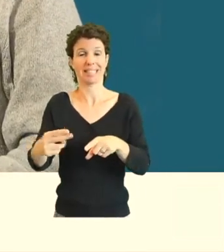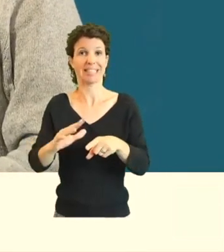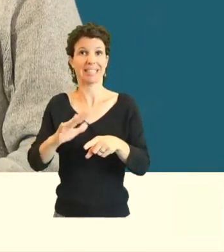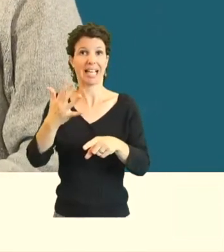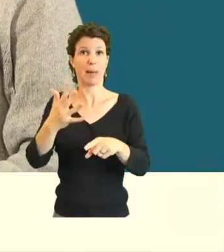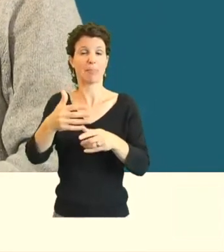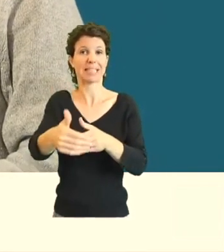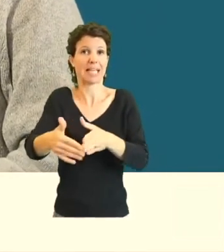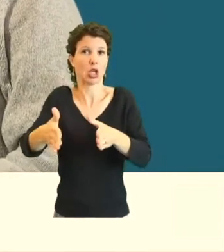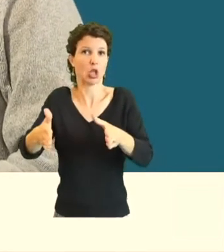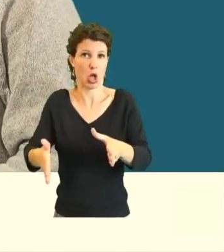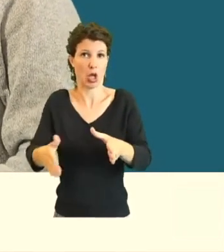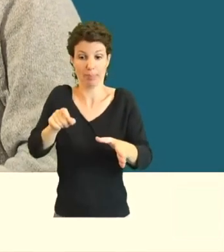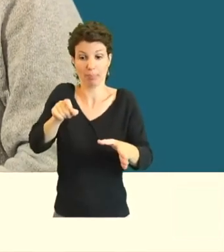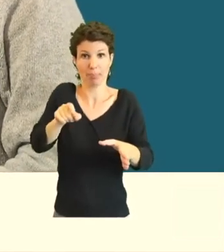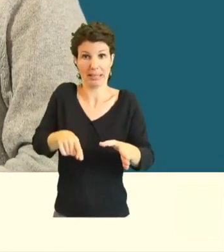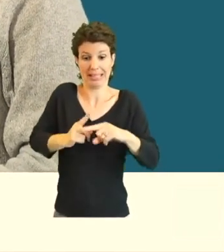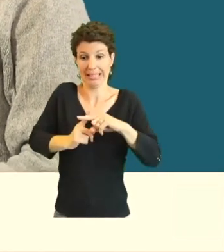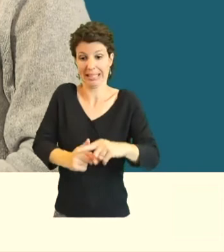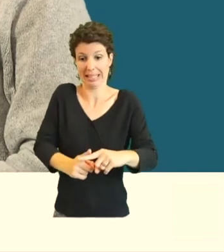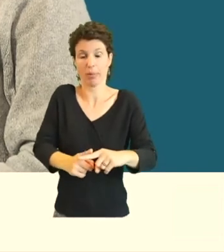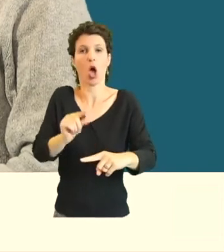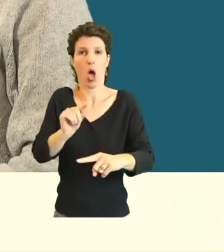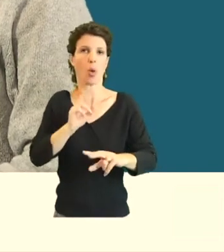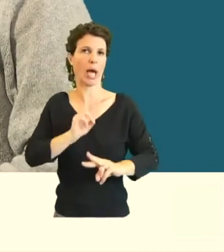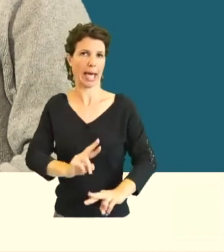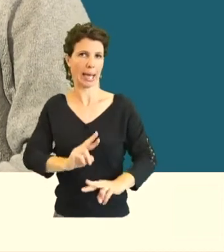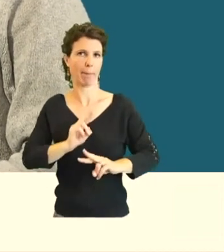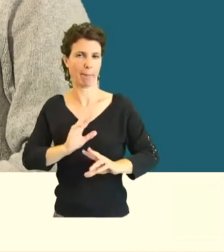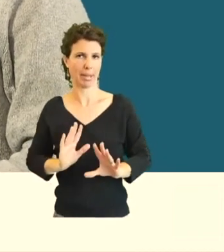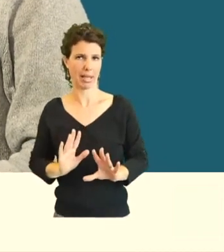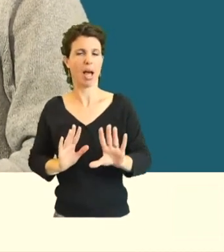sur le cinquième secteur, nous aurons un temps de répit. Je profite,